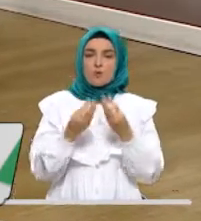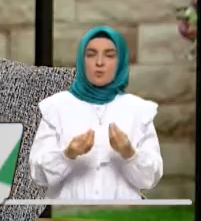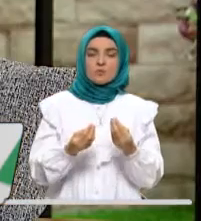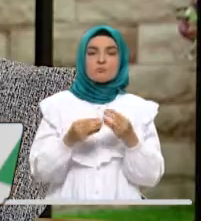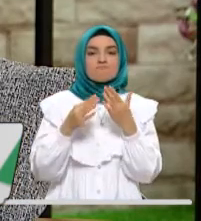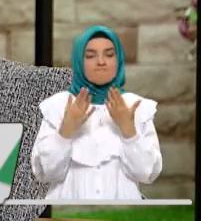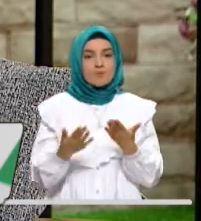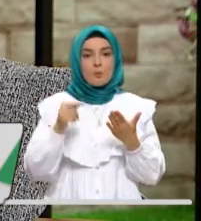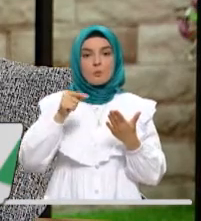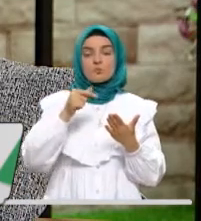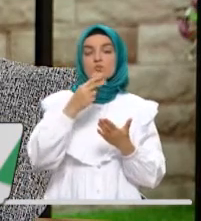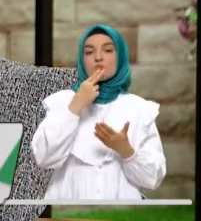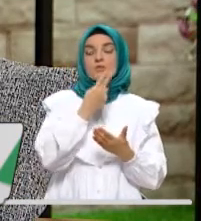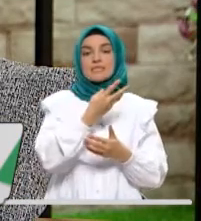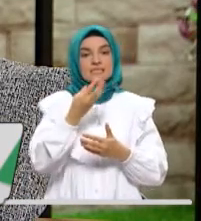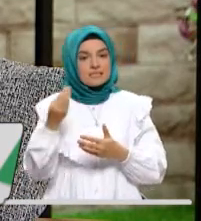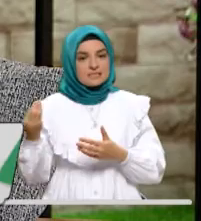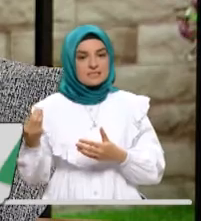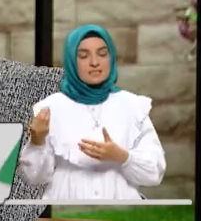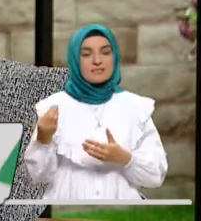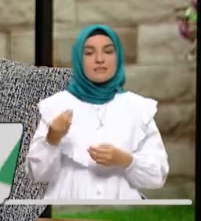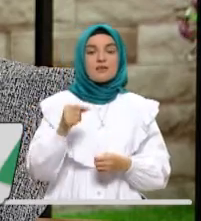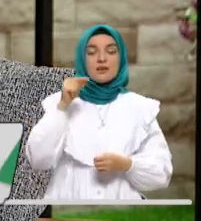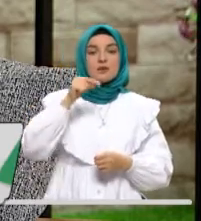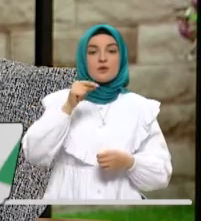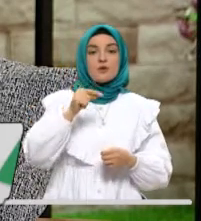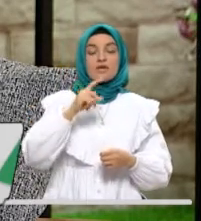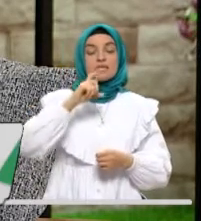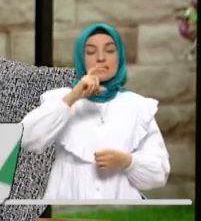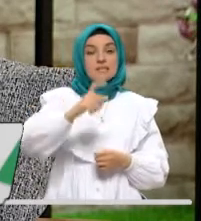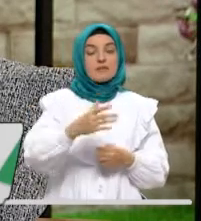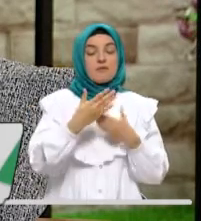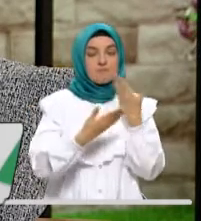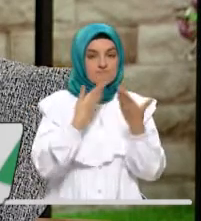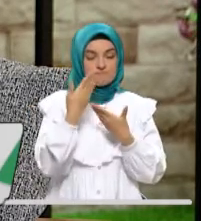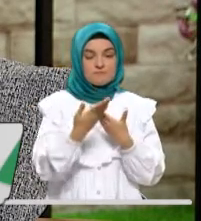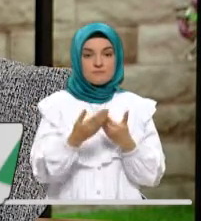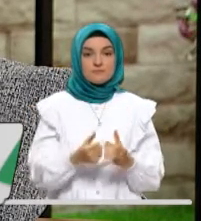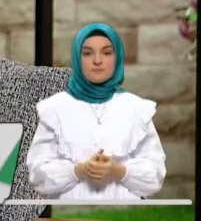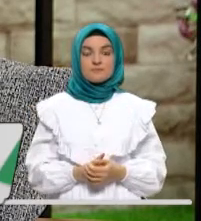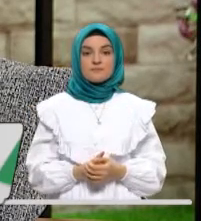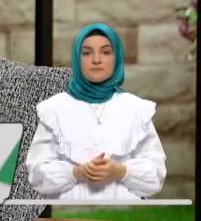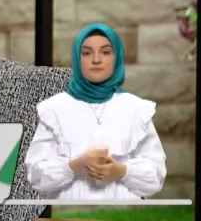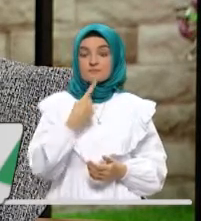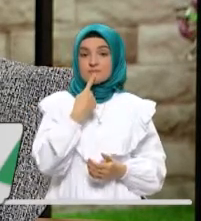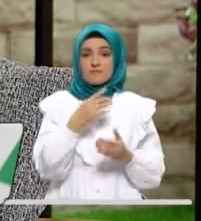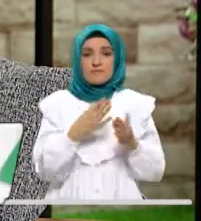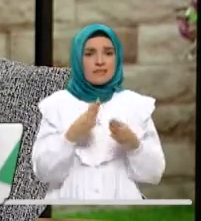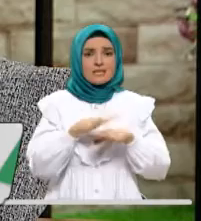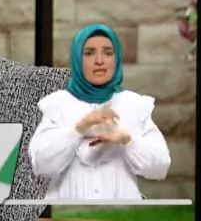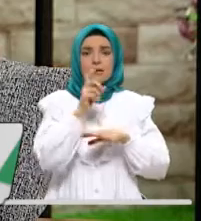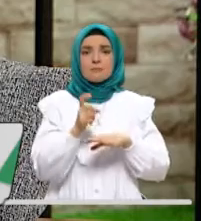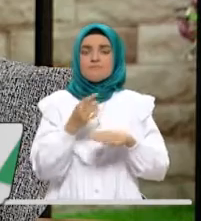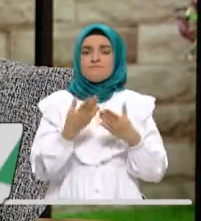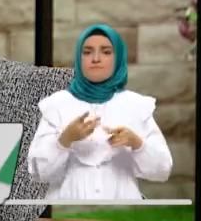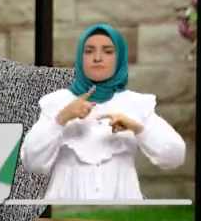ama bu kadınlar sorunuza şöyle bir cevap vereyim diğer sorunuzu alayım. Dediniz ya neler yaparlardı diye. Evet